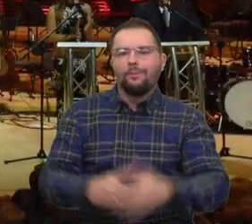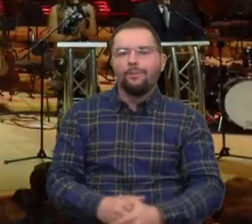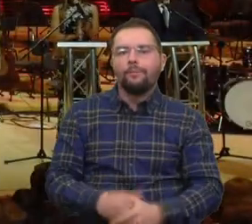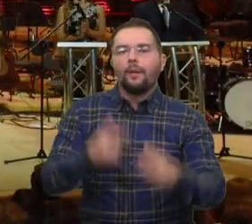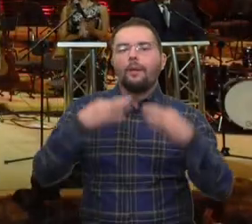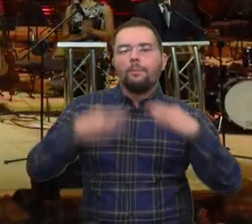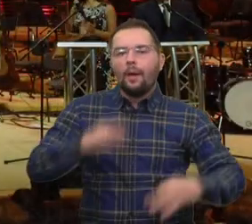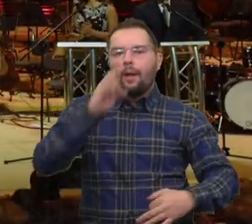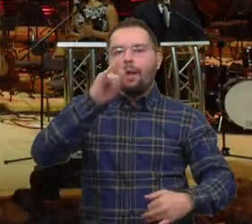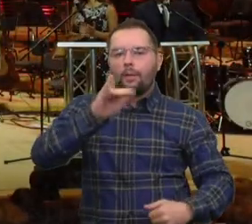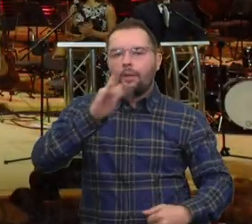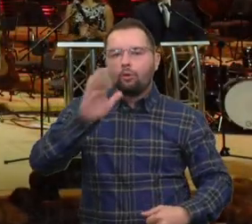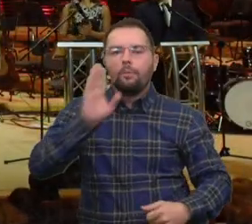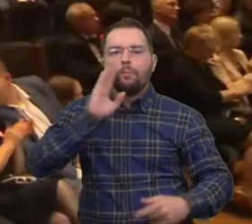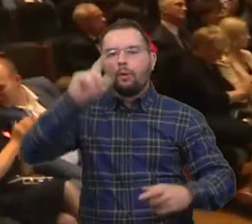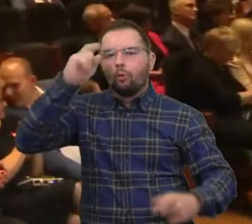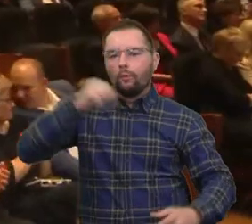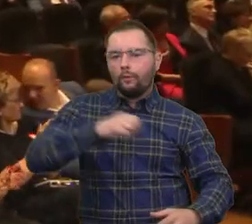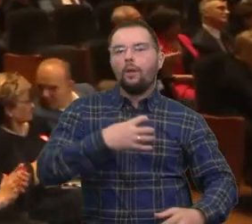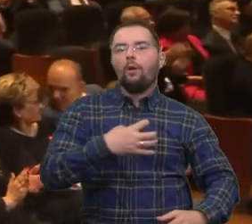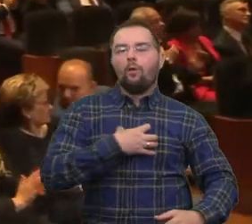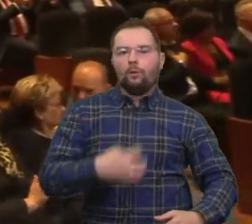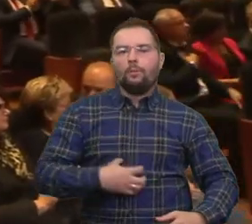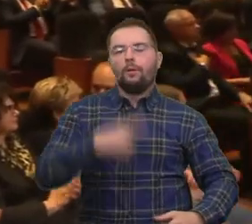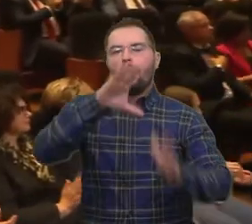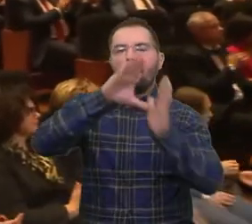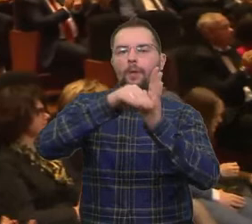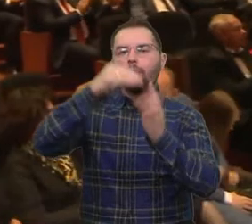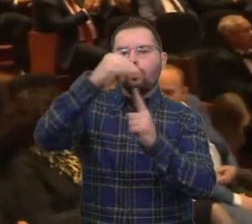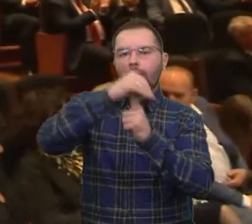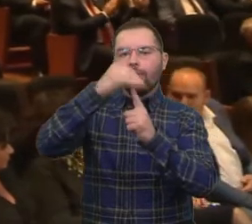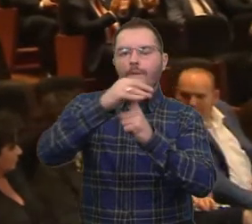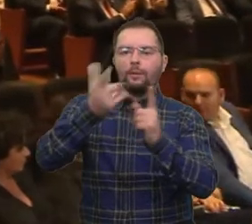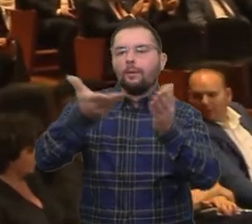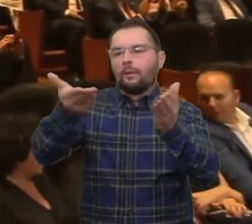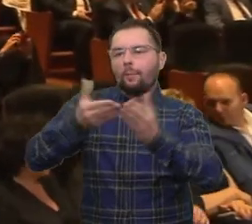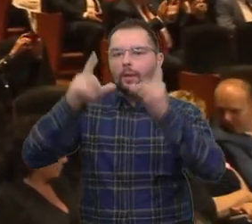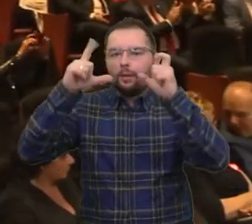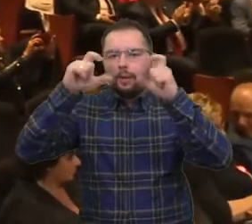Andrzej Dziuba, gospodarz Tychów. Szanowni Państwo, do zdjęcia.